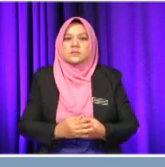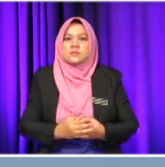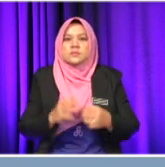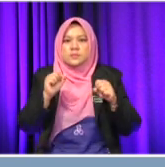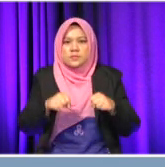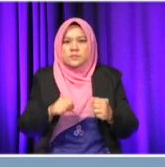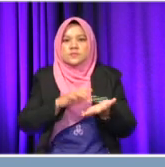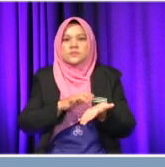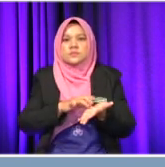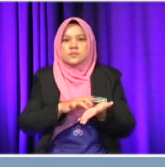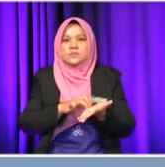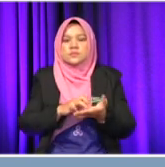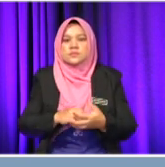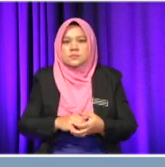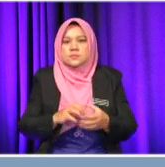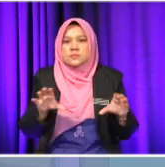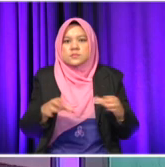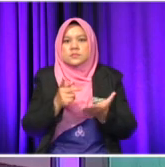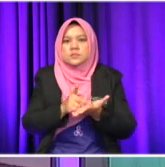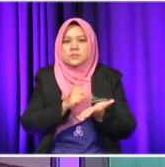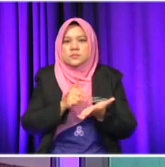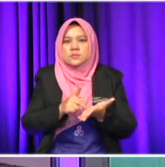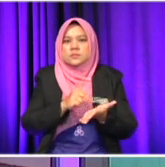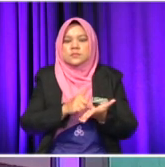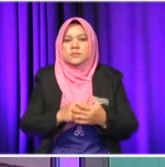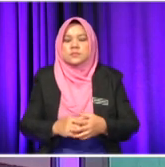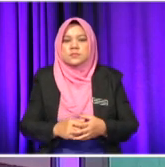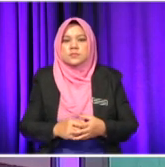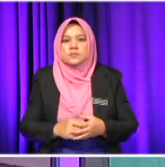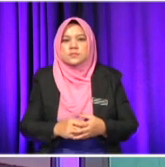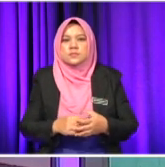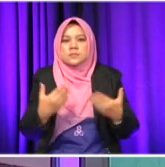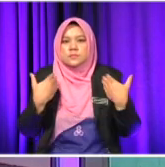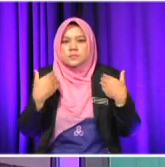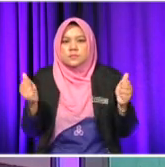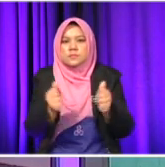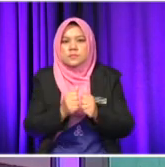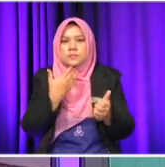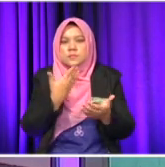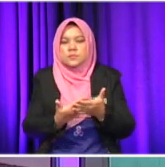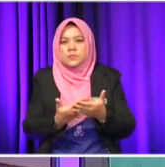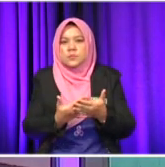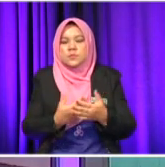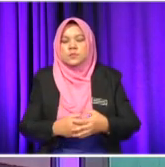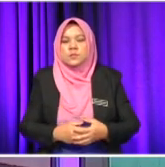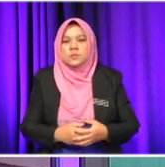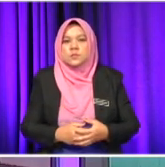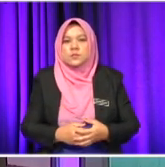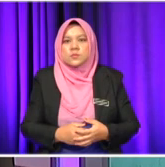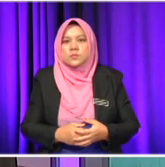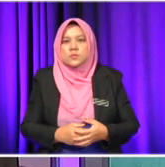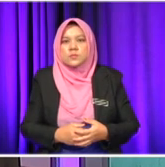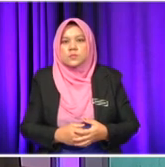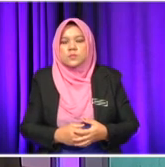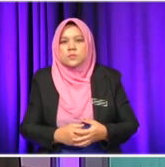Oke dan buatlah penyiraan Oke gunakan kalkulator yang ada itu dengan baik bukannya untuk hiasan saja untuk produksi